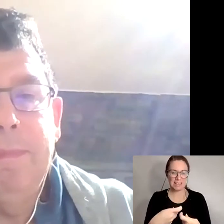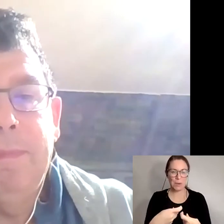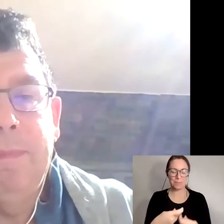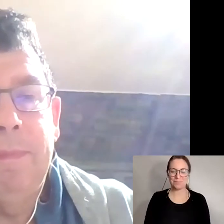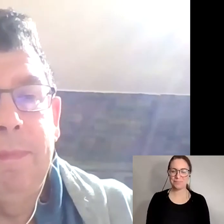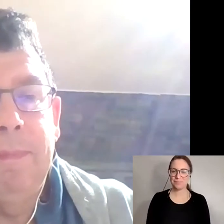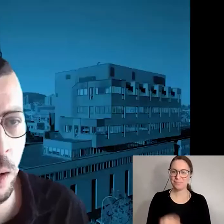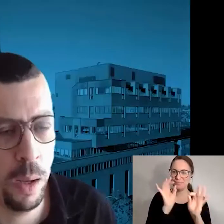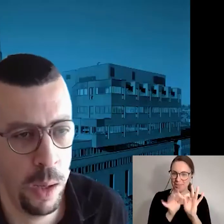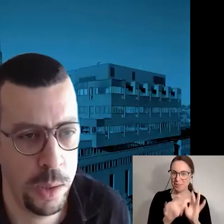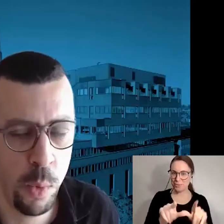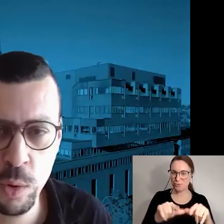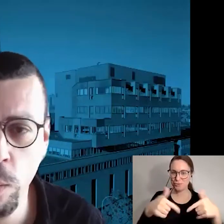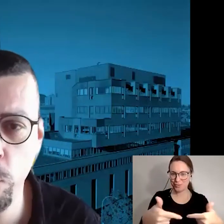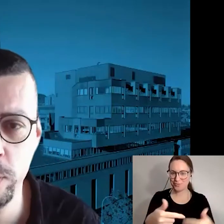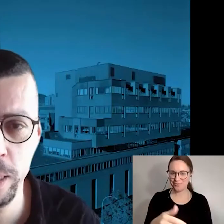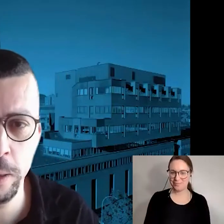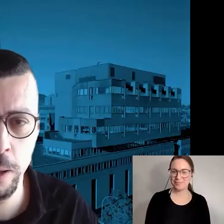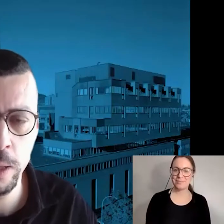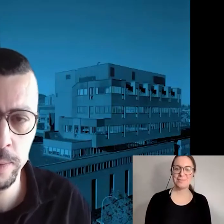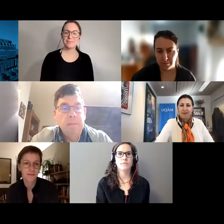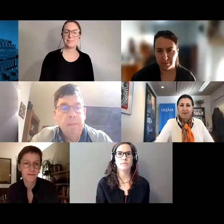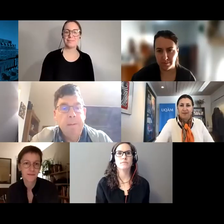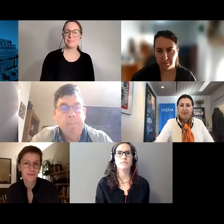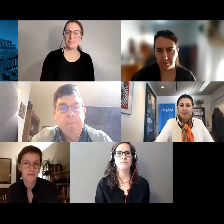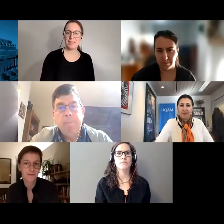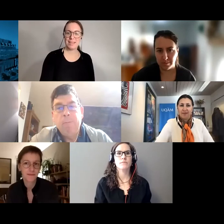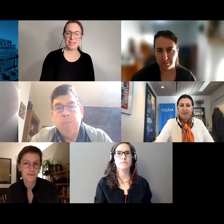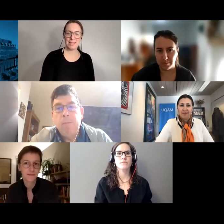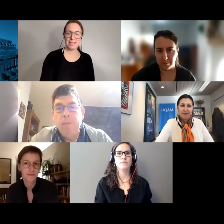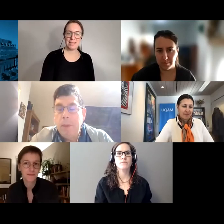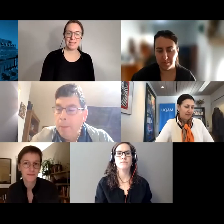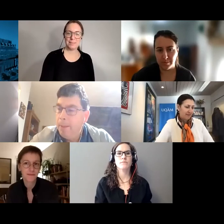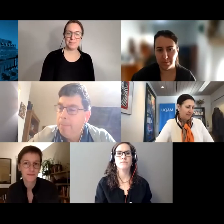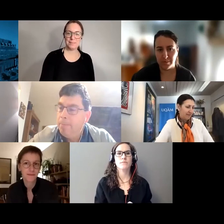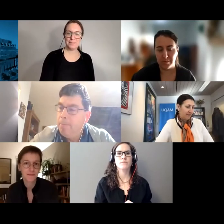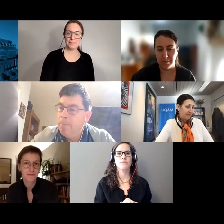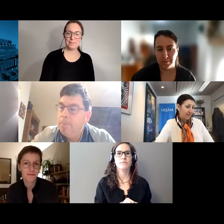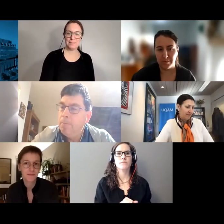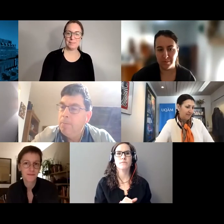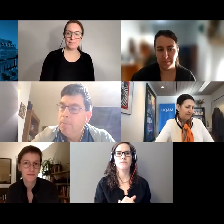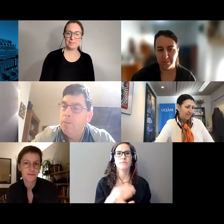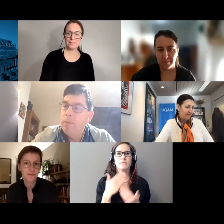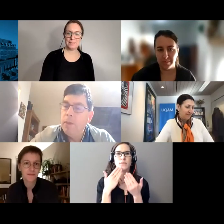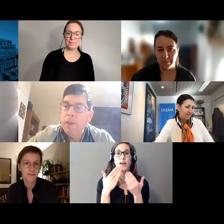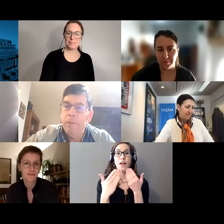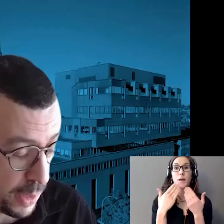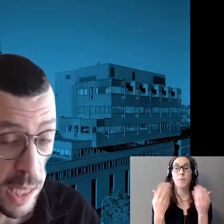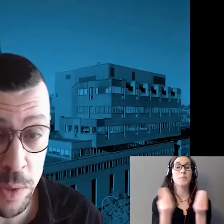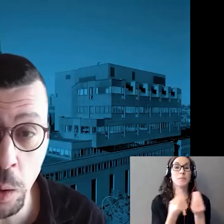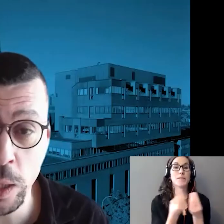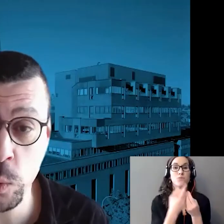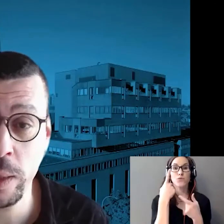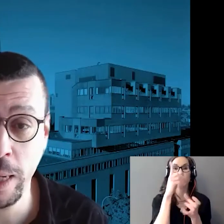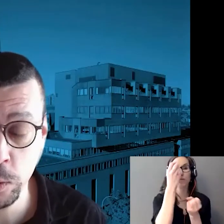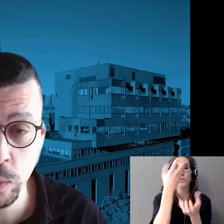Merci beaucoup, Dumont-le-Cœur, pour cet éclairage vionnet. Et puis, j'ai oublié de le mentionner, dès